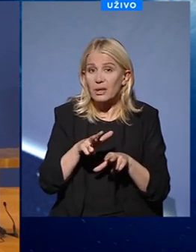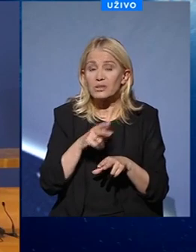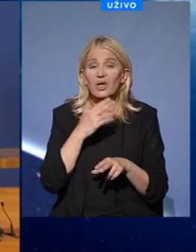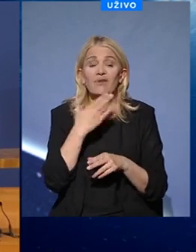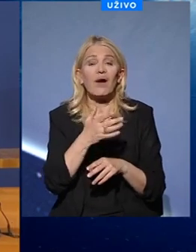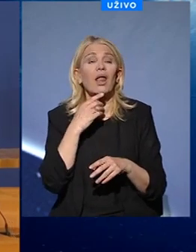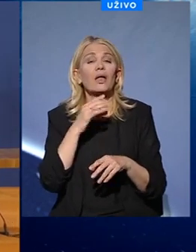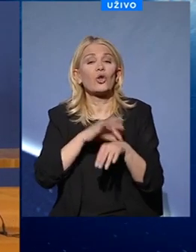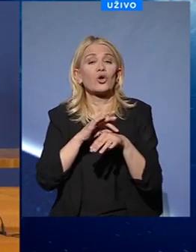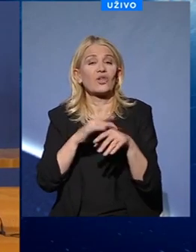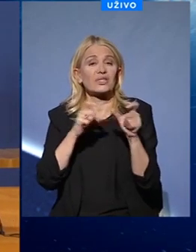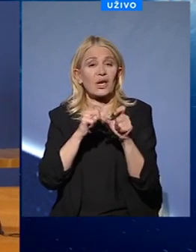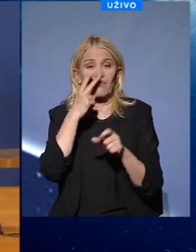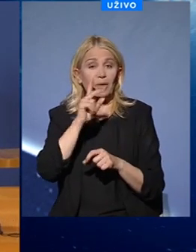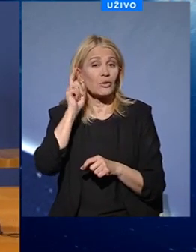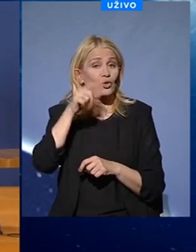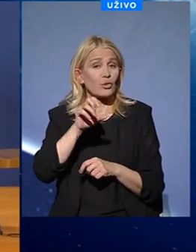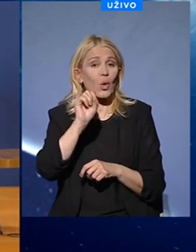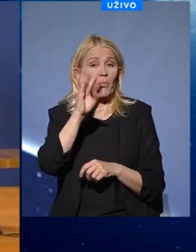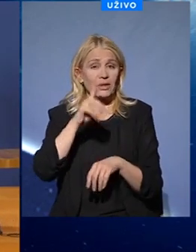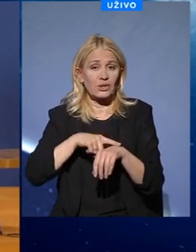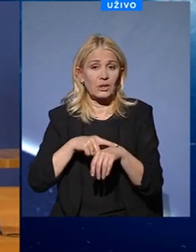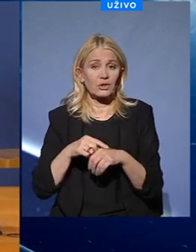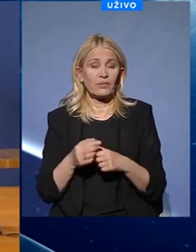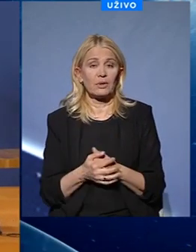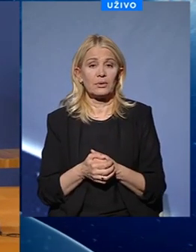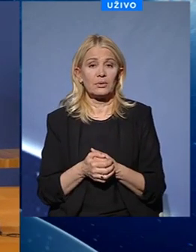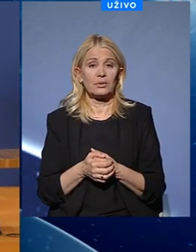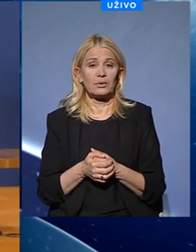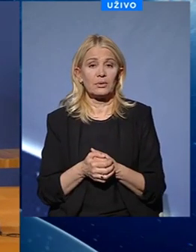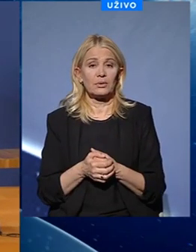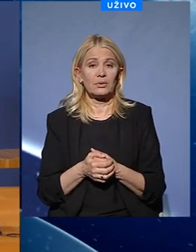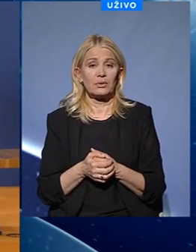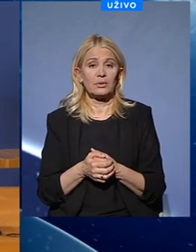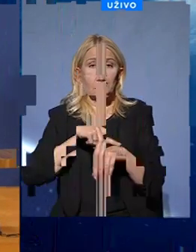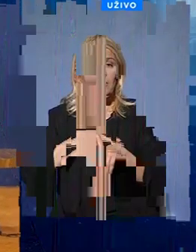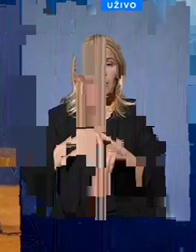ministru, hvala doktoru Stevanoviću, vidimo se sutra u 15 časova.